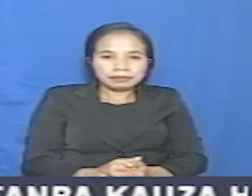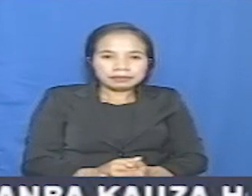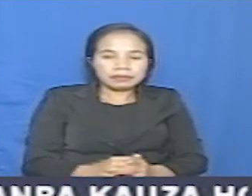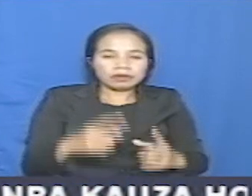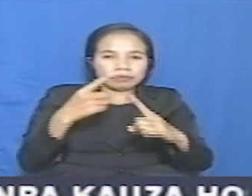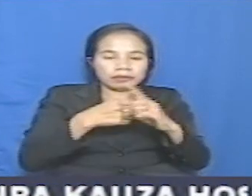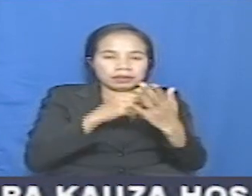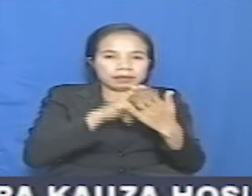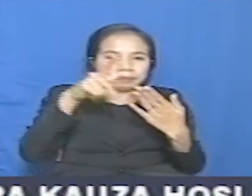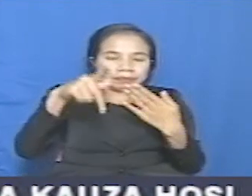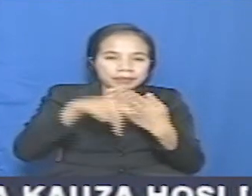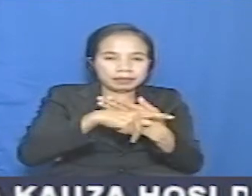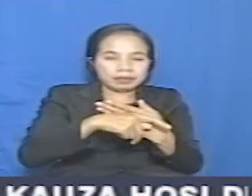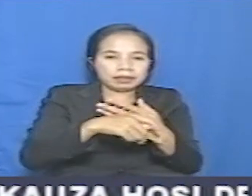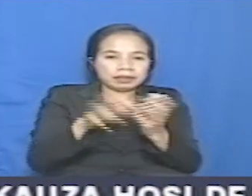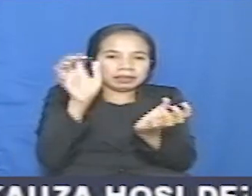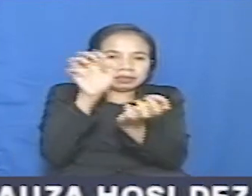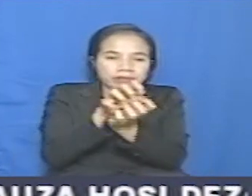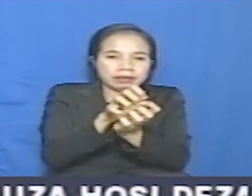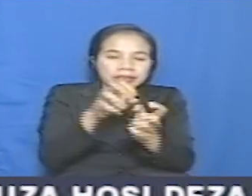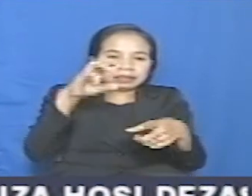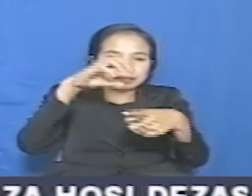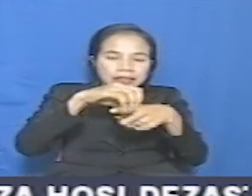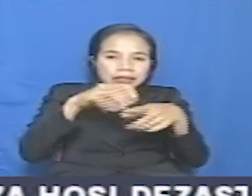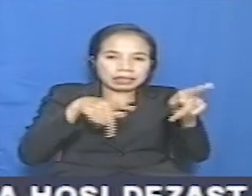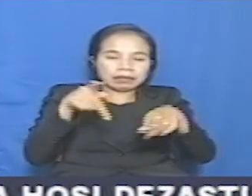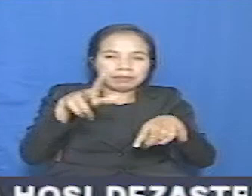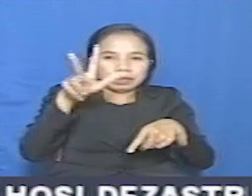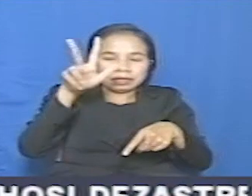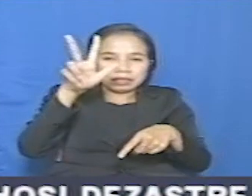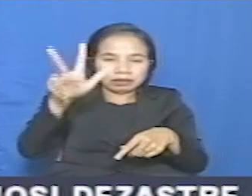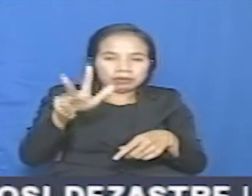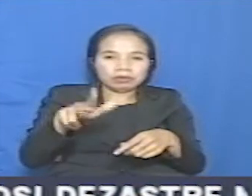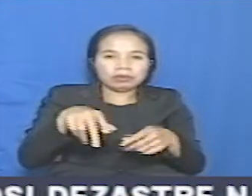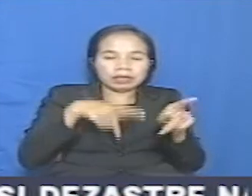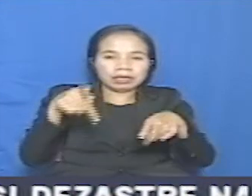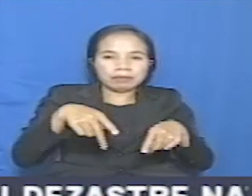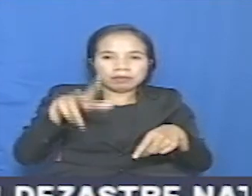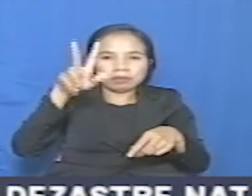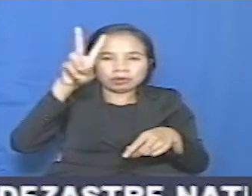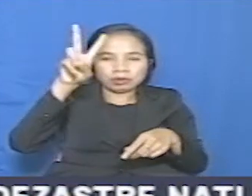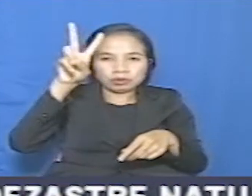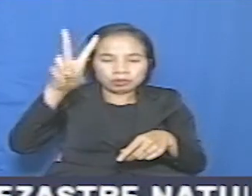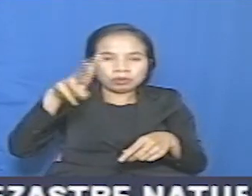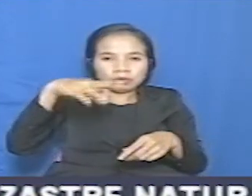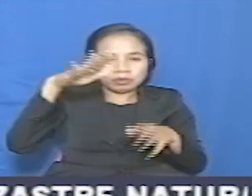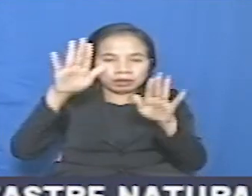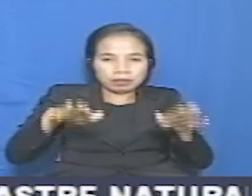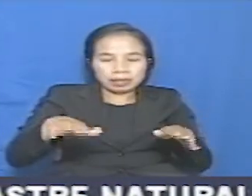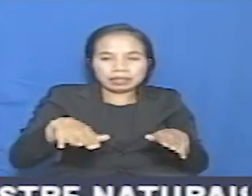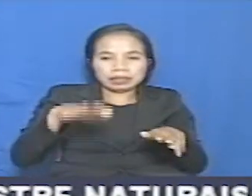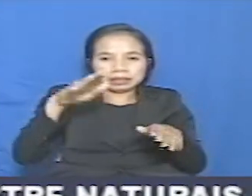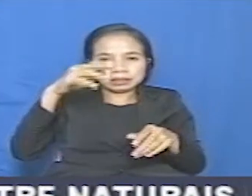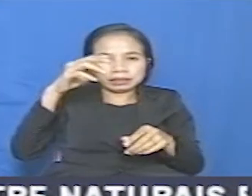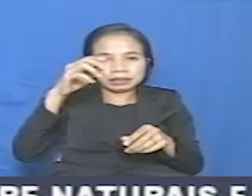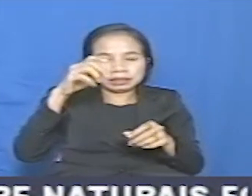Ia fulang abril ne la faik tata ema nain tolu, kompostu ema botna ingrua, no la bari kik ida tinang hat.